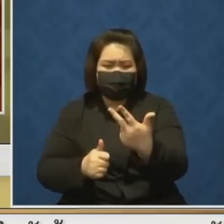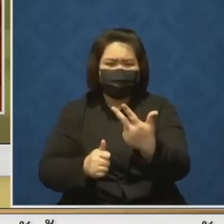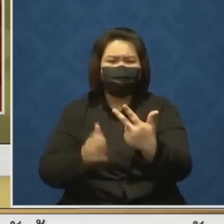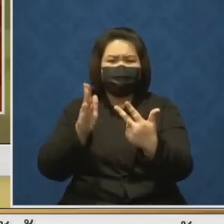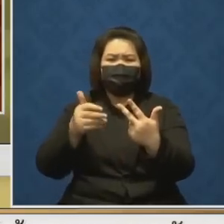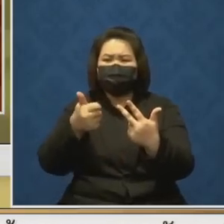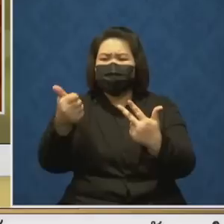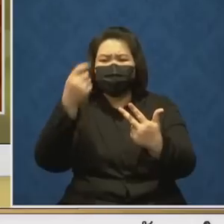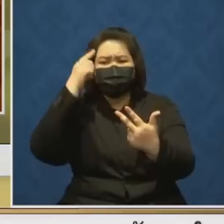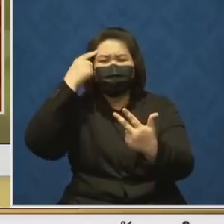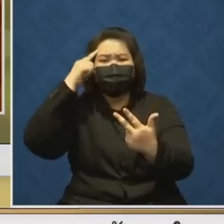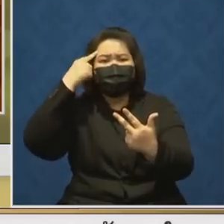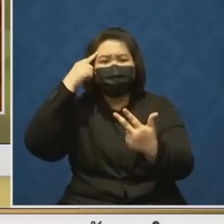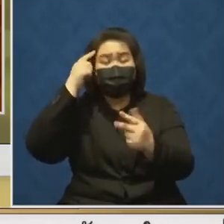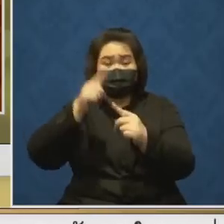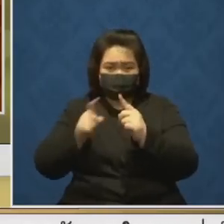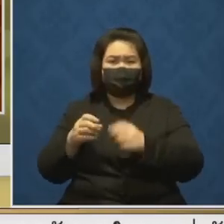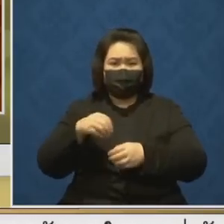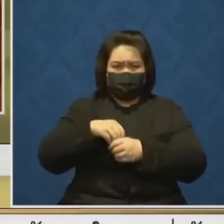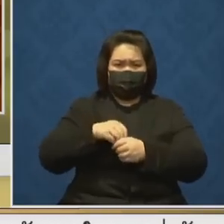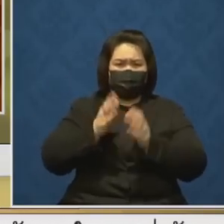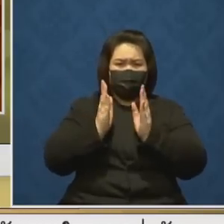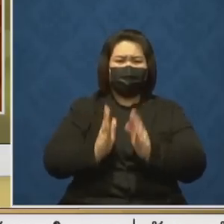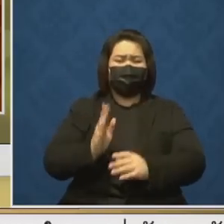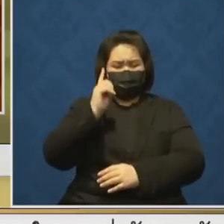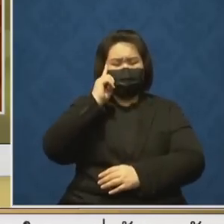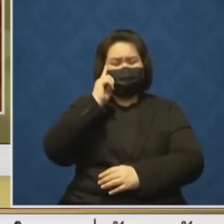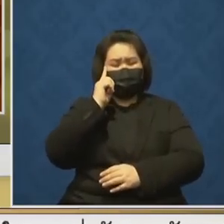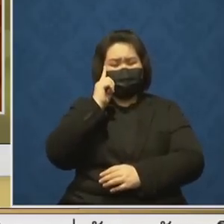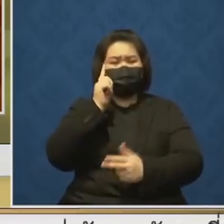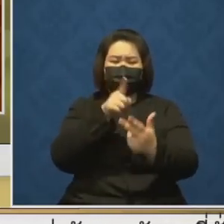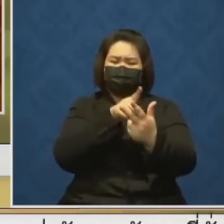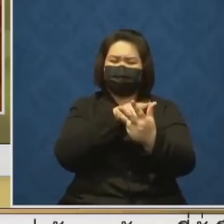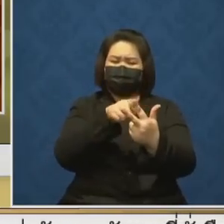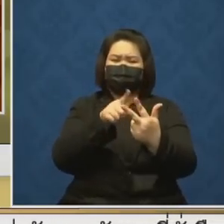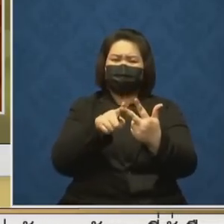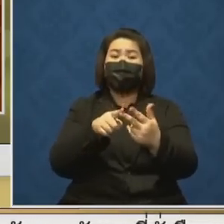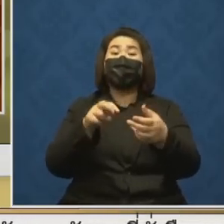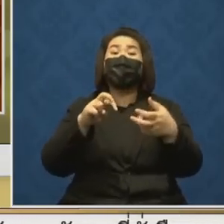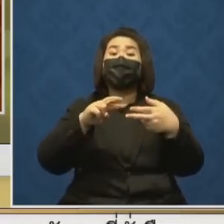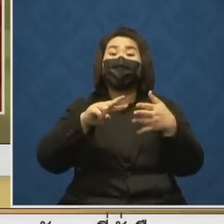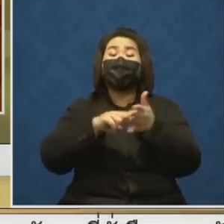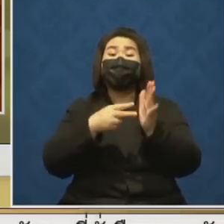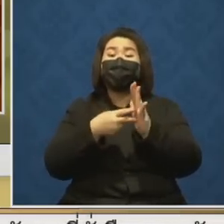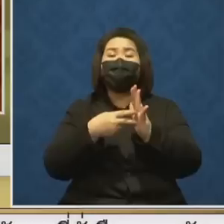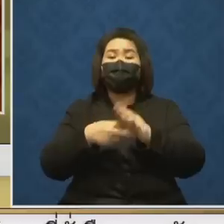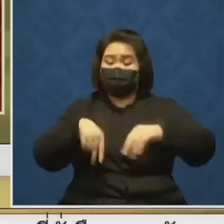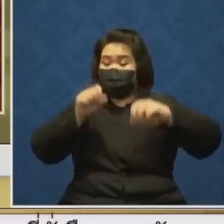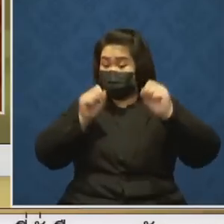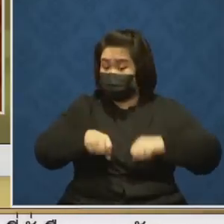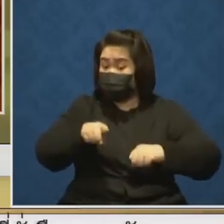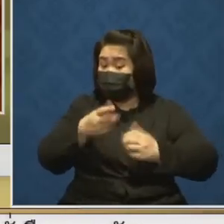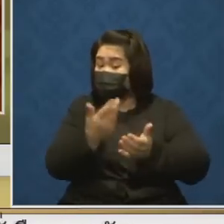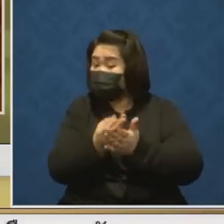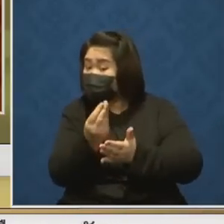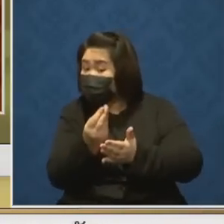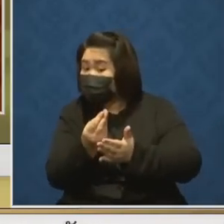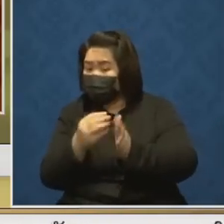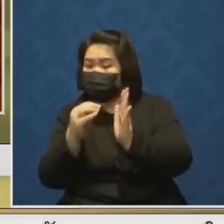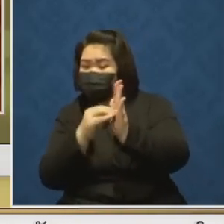อกอาจะไม่เข้าใจแต่คนวงในเขารู้กัน ว่าแบบนี้เขาเรีกกนว่าหัวประมูล แนประทาน